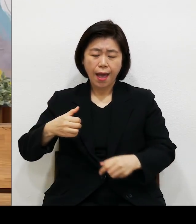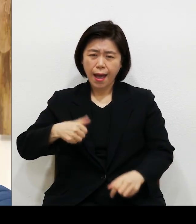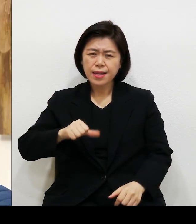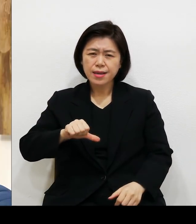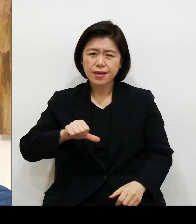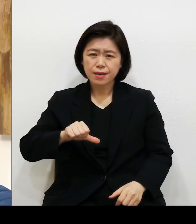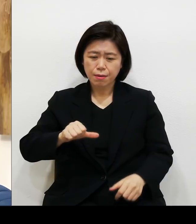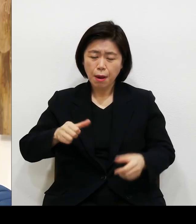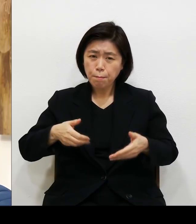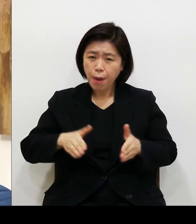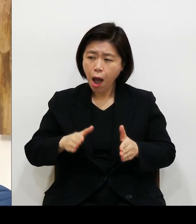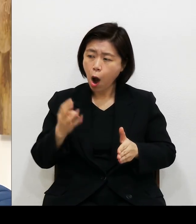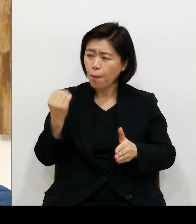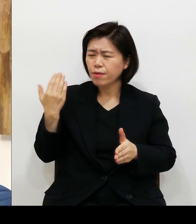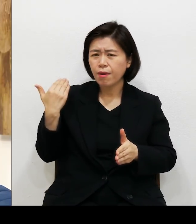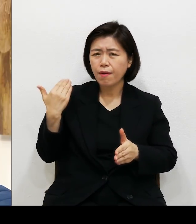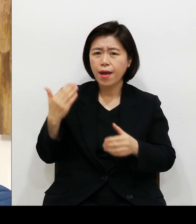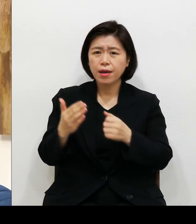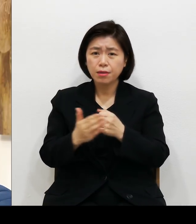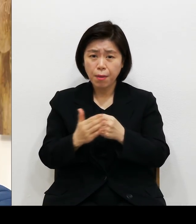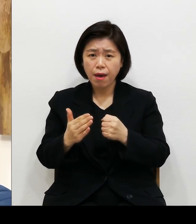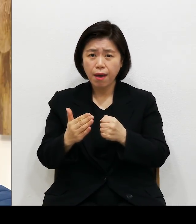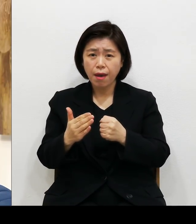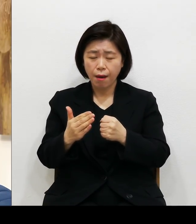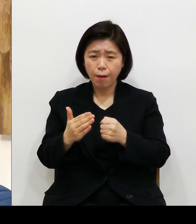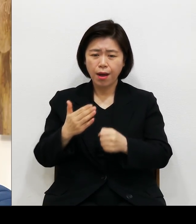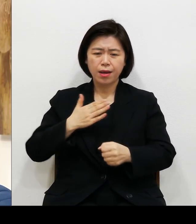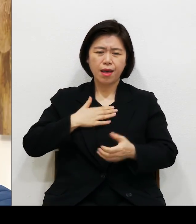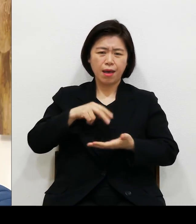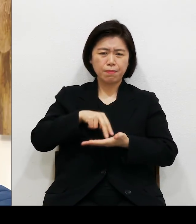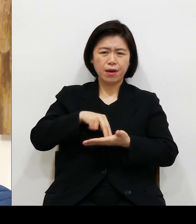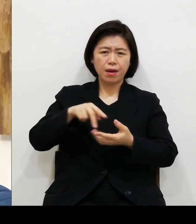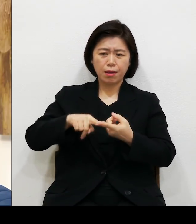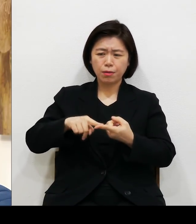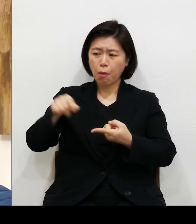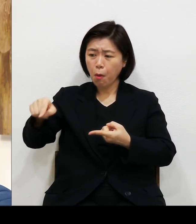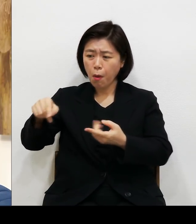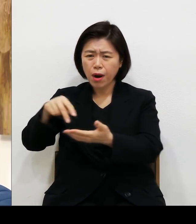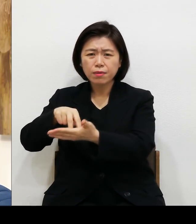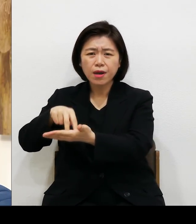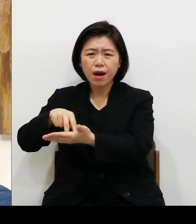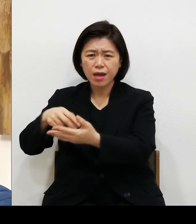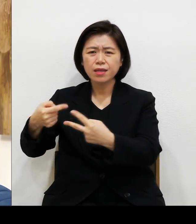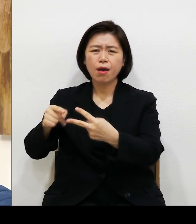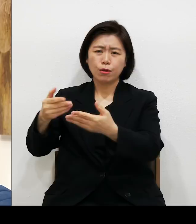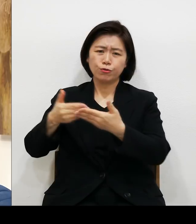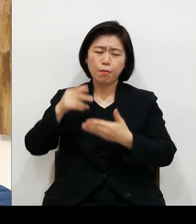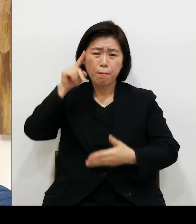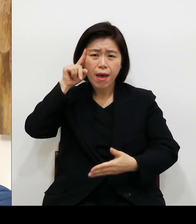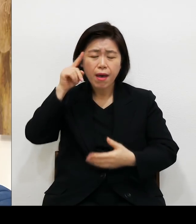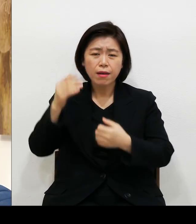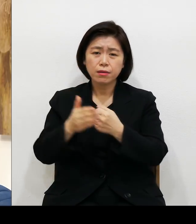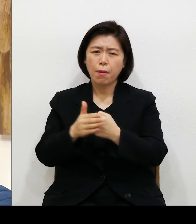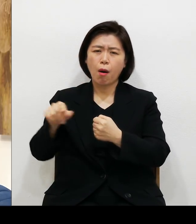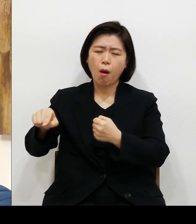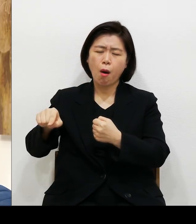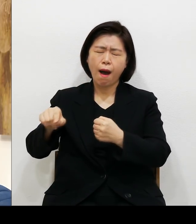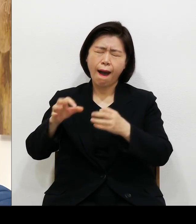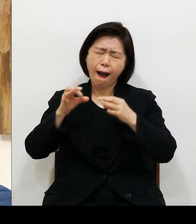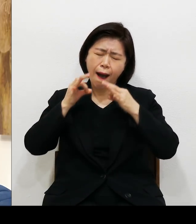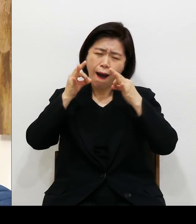밟혀서 본인이 낮에 주간에는 상담 업무를 하고 상담 업무가 끝난 시간에 밤에 퇴근 안